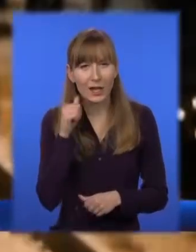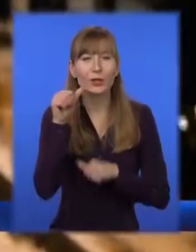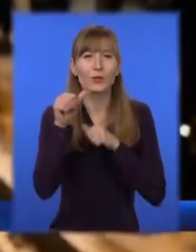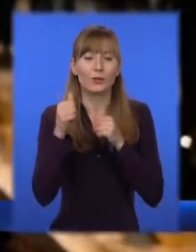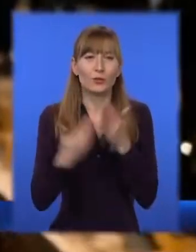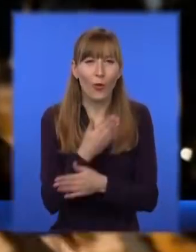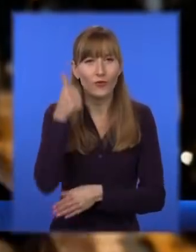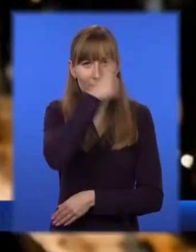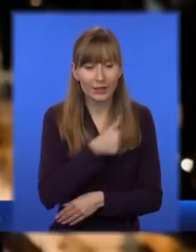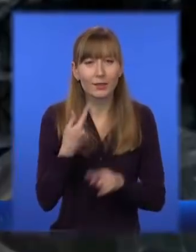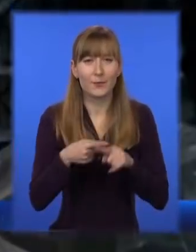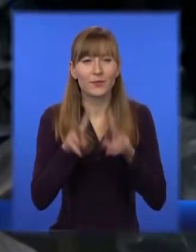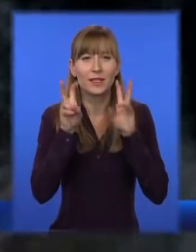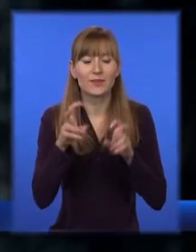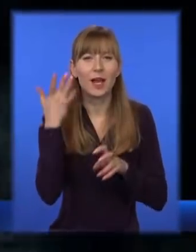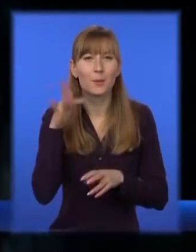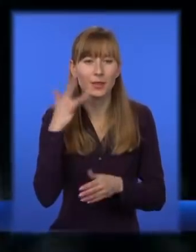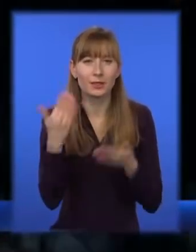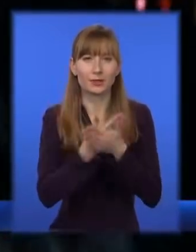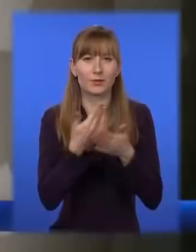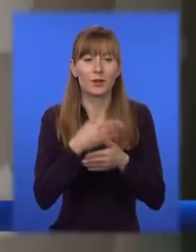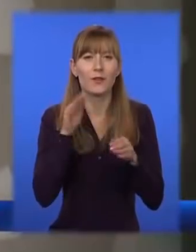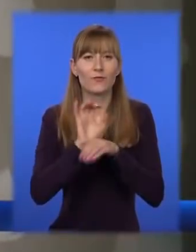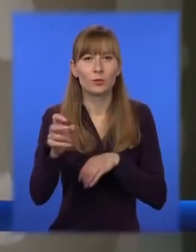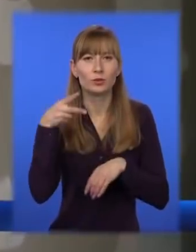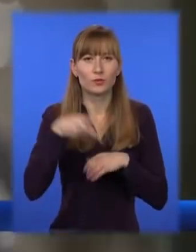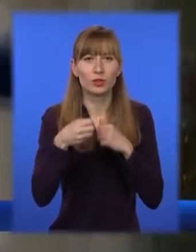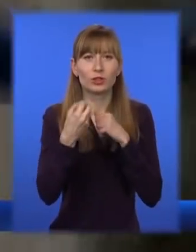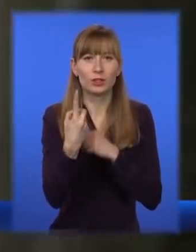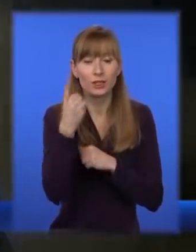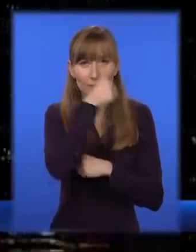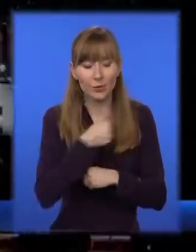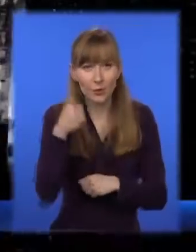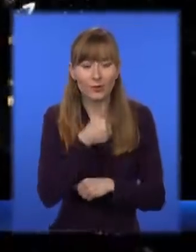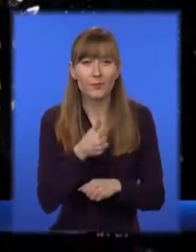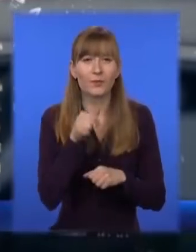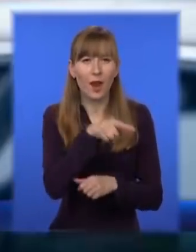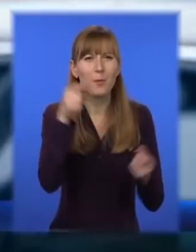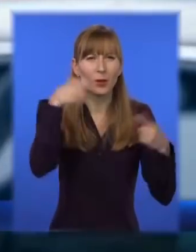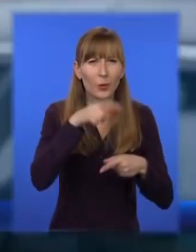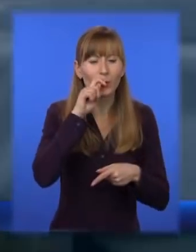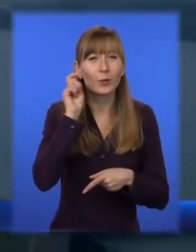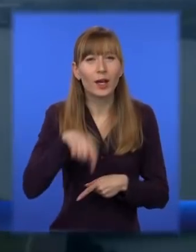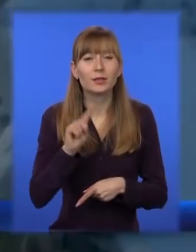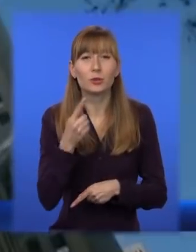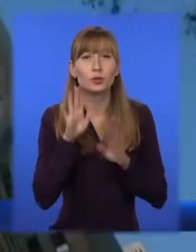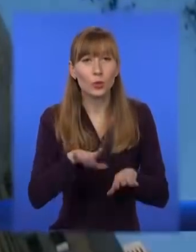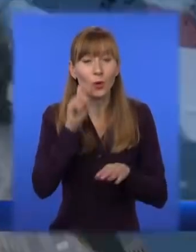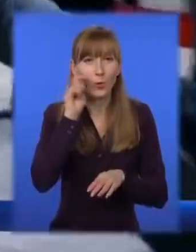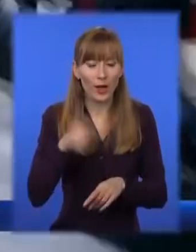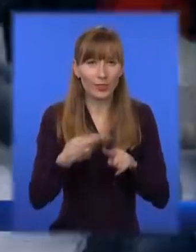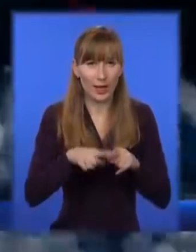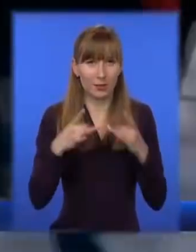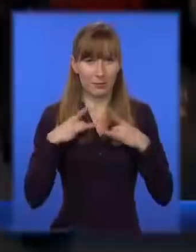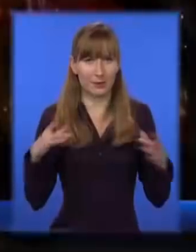Старий новий рік. Так називається американська стрічка, випущена у 2011 році. Назва типова для України, адже лише в